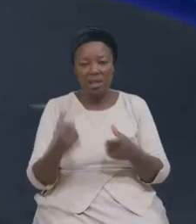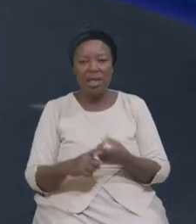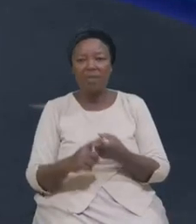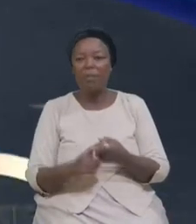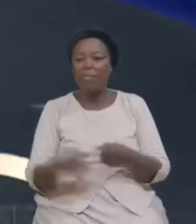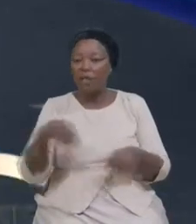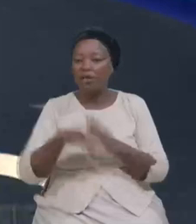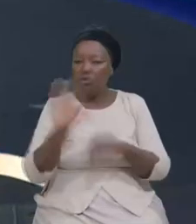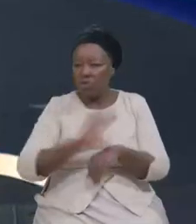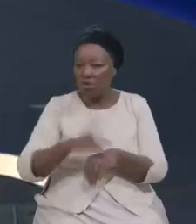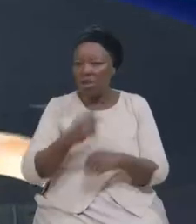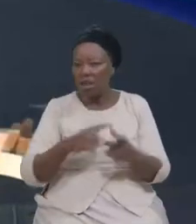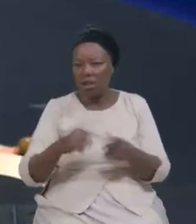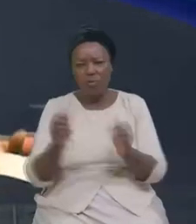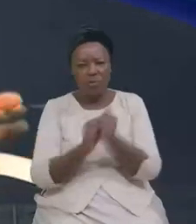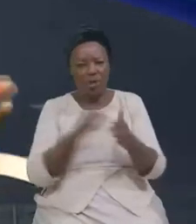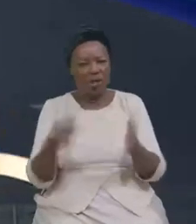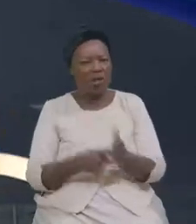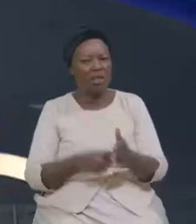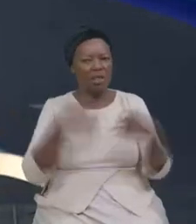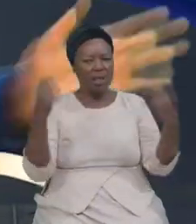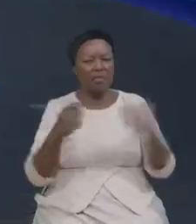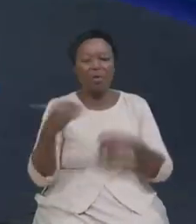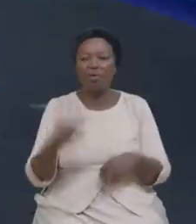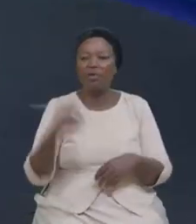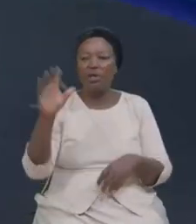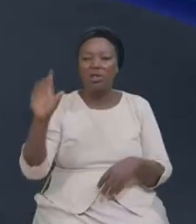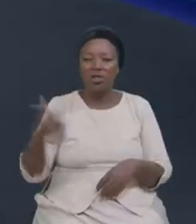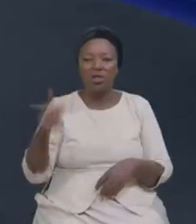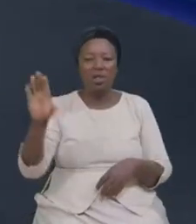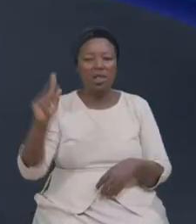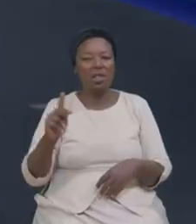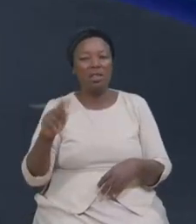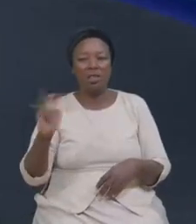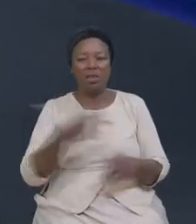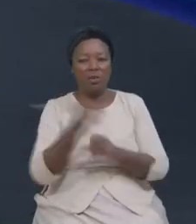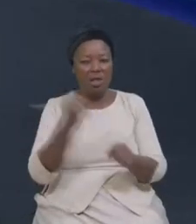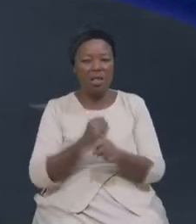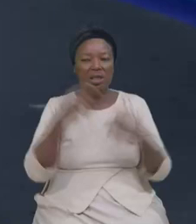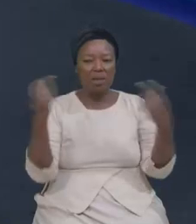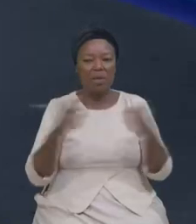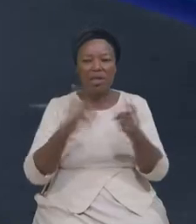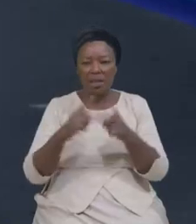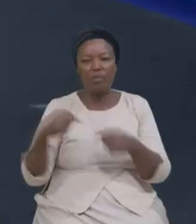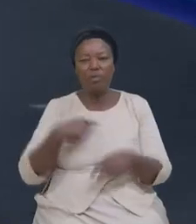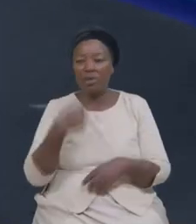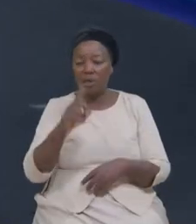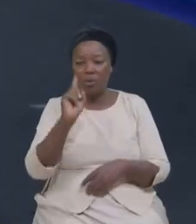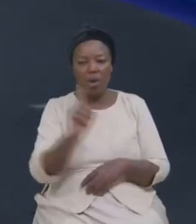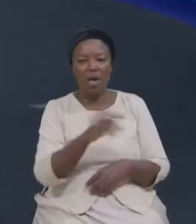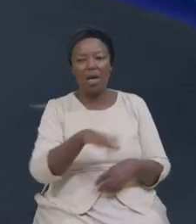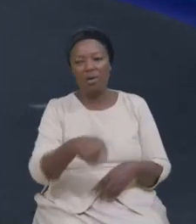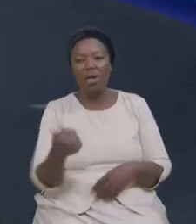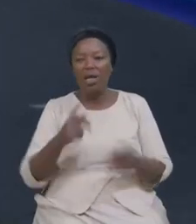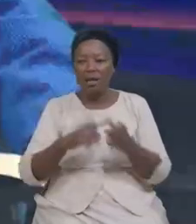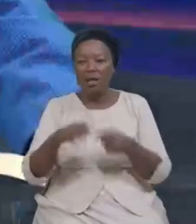cette célébration de JCK, de la célébration du deuxième anniversaire, nous disons, oh Dieu dit, si